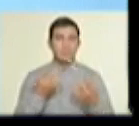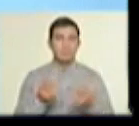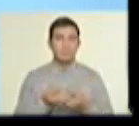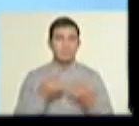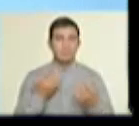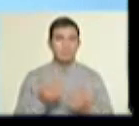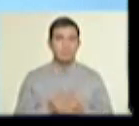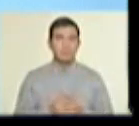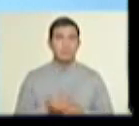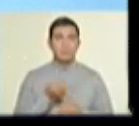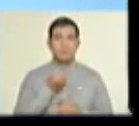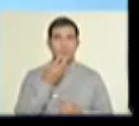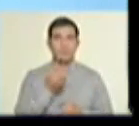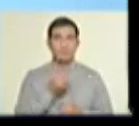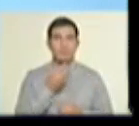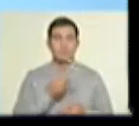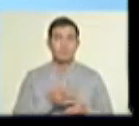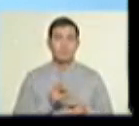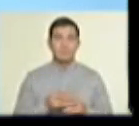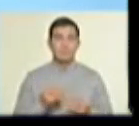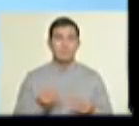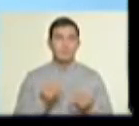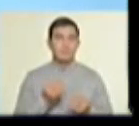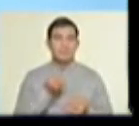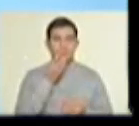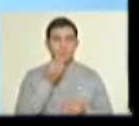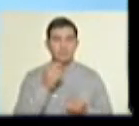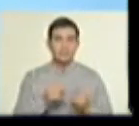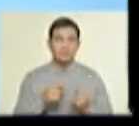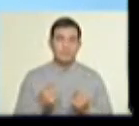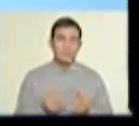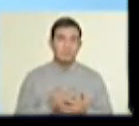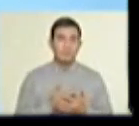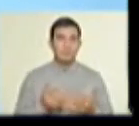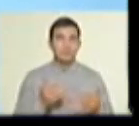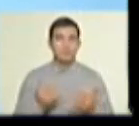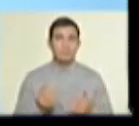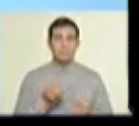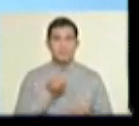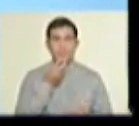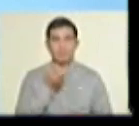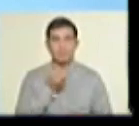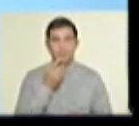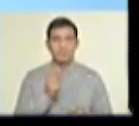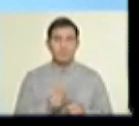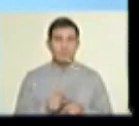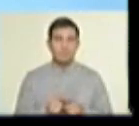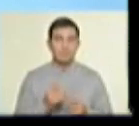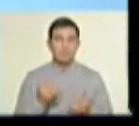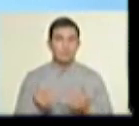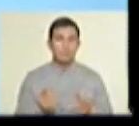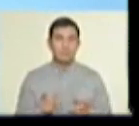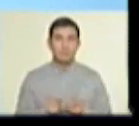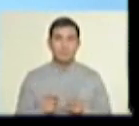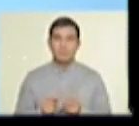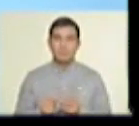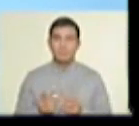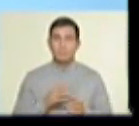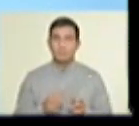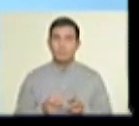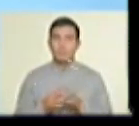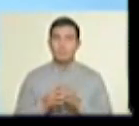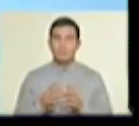Masalan, gul beor, gul barg kabi so'zlarimiz gul so'zi yordamida hosil bo'lgan